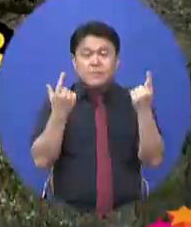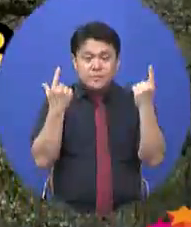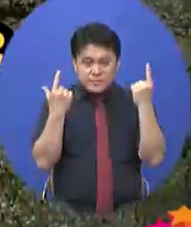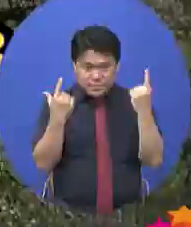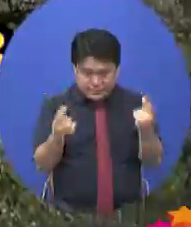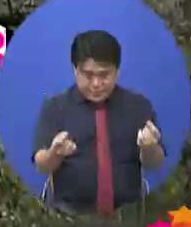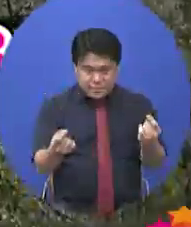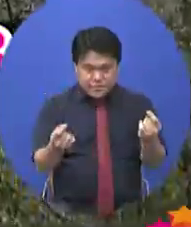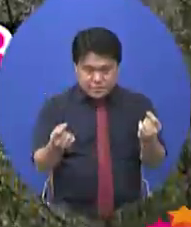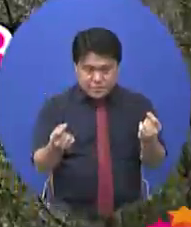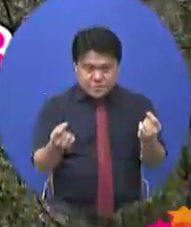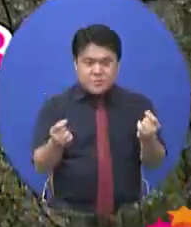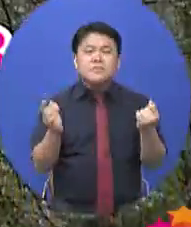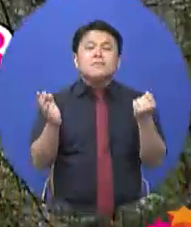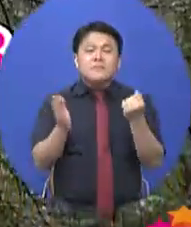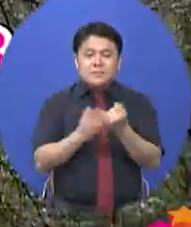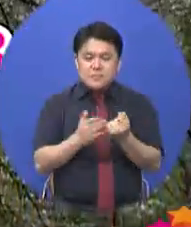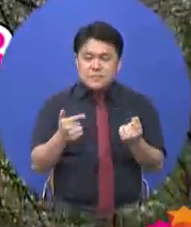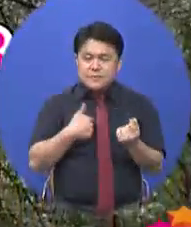해줄이요.